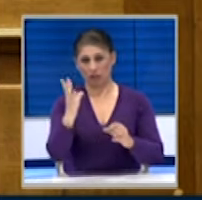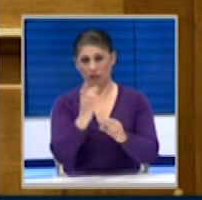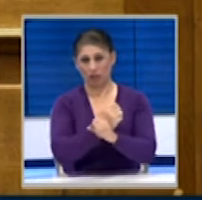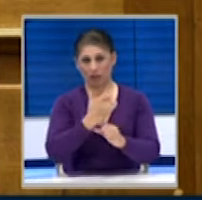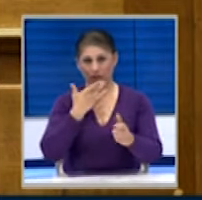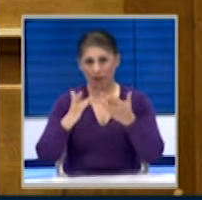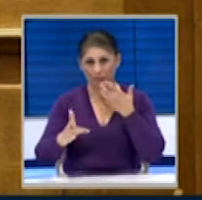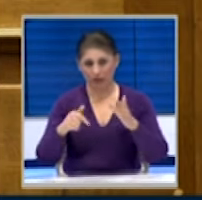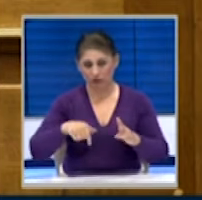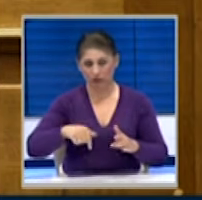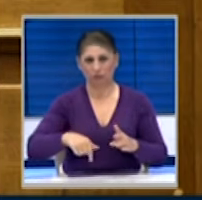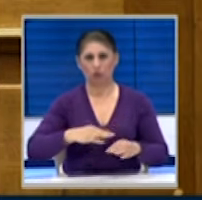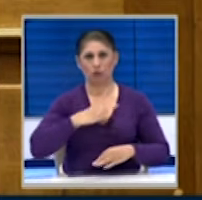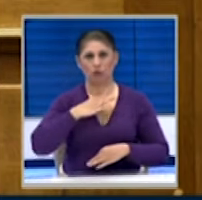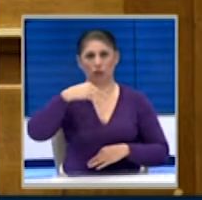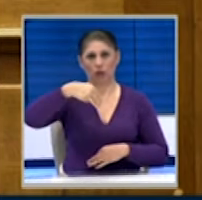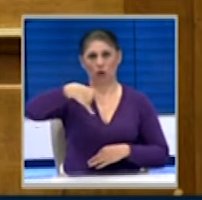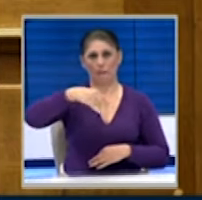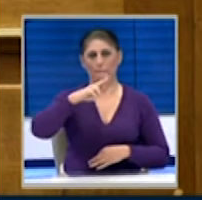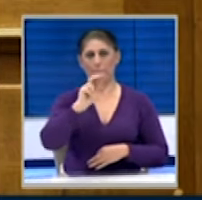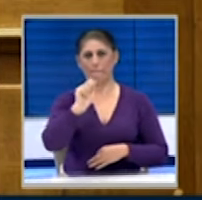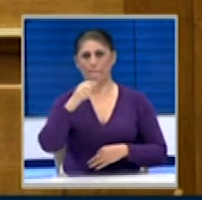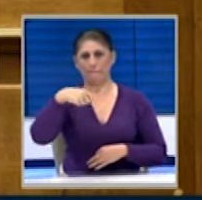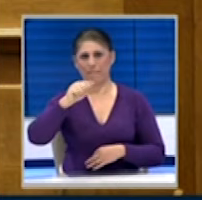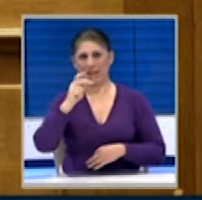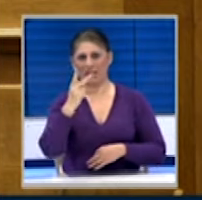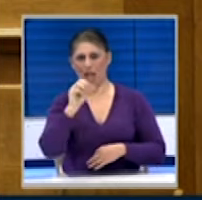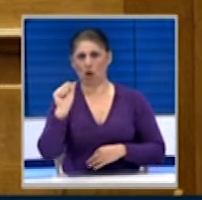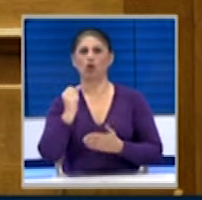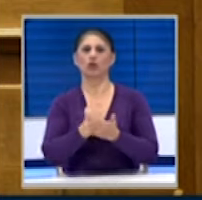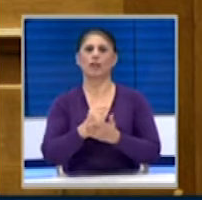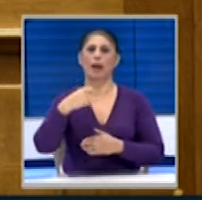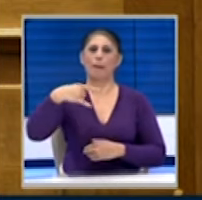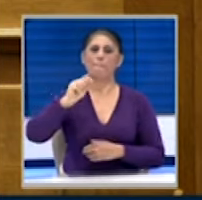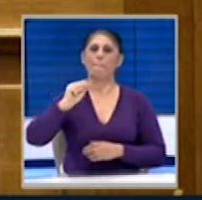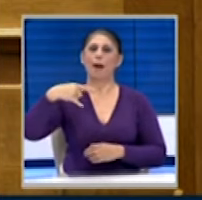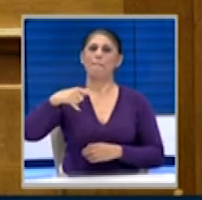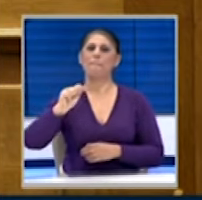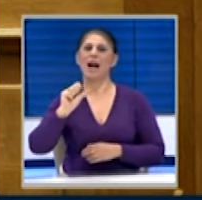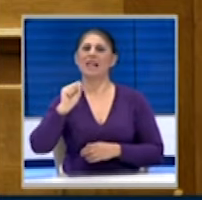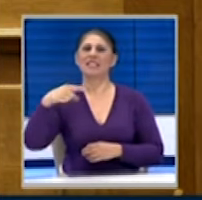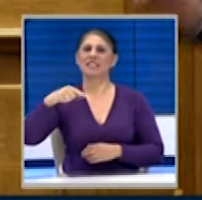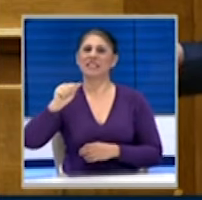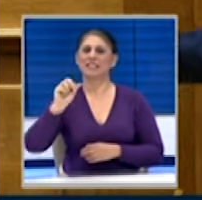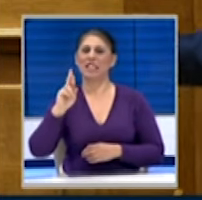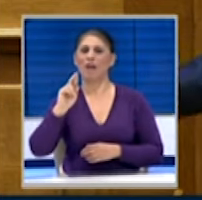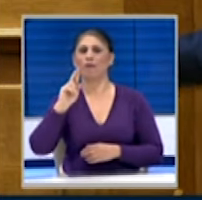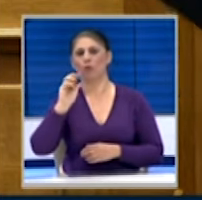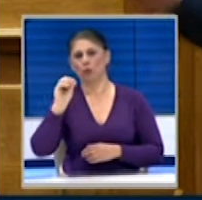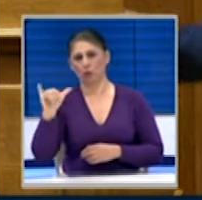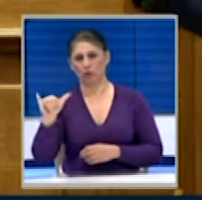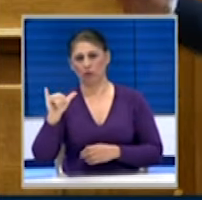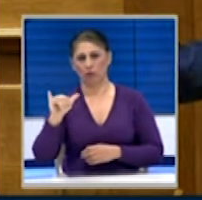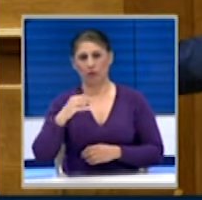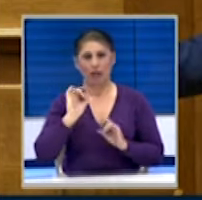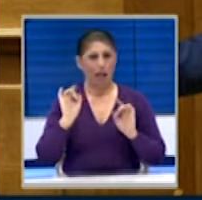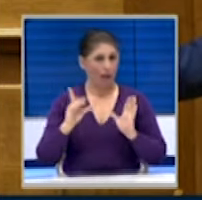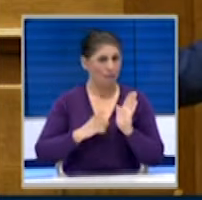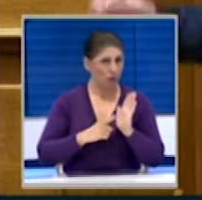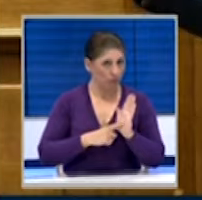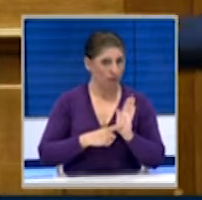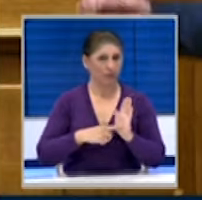έκθεση Επιτροπής Ανταγωνισμού. Ο Σωκράτης Φάμελος από το Βήμα της Βουλής κατηγόρησε επίσης τον Πρωθυπουργό ότι χανόταν από